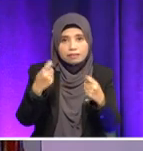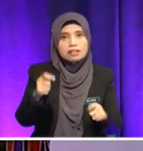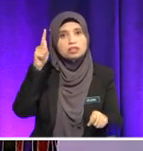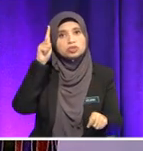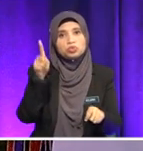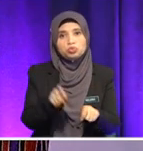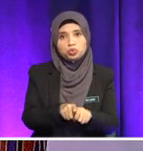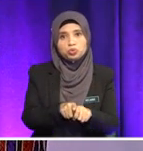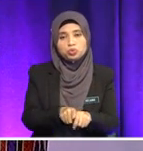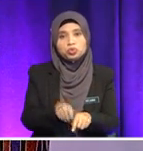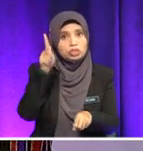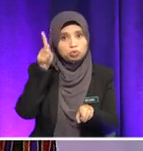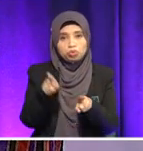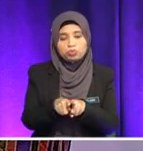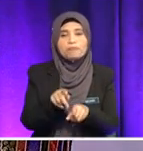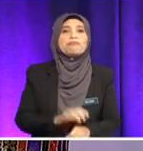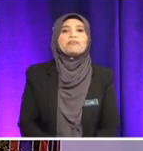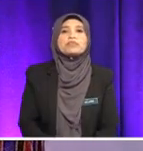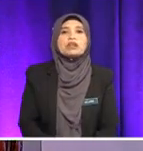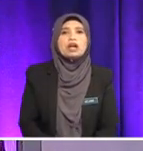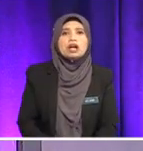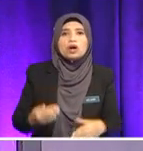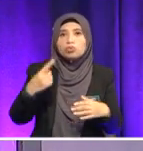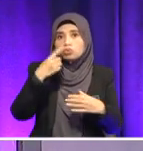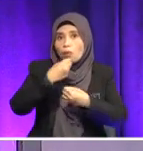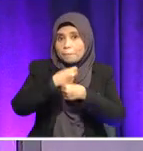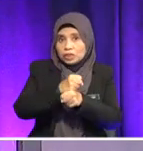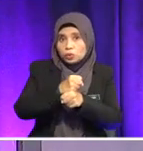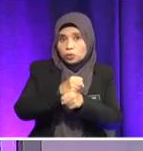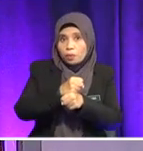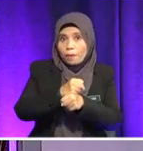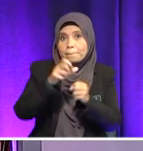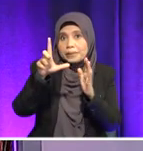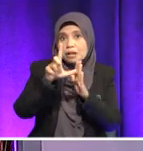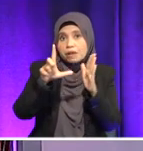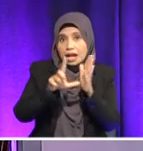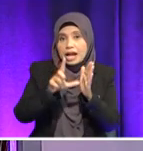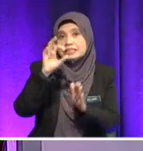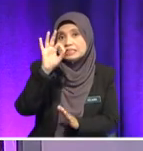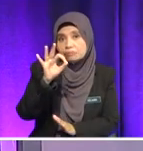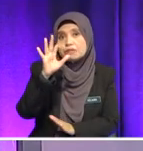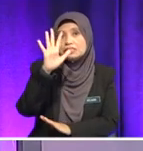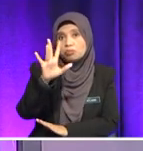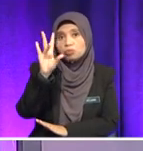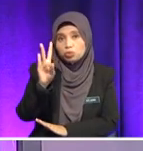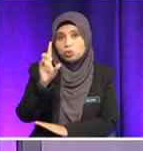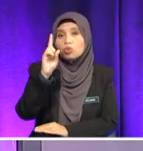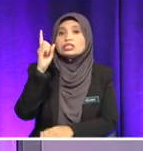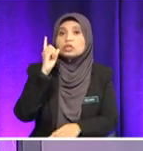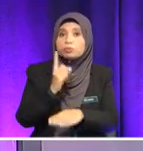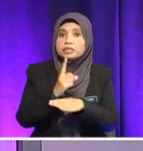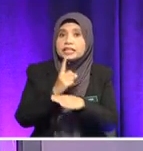pihak Oke jadi dalam usul membentuk pelembagaan Melayu 1957 satu perjanjian telah